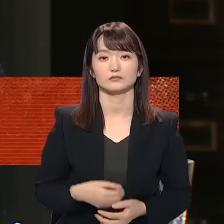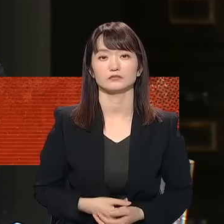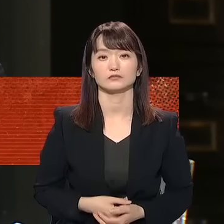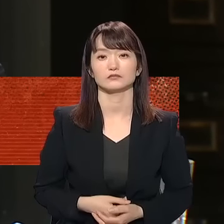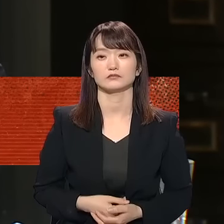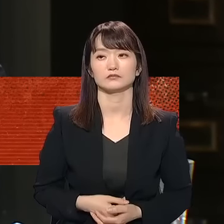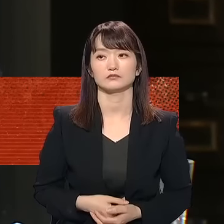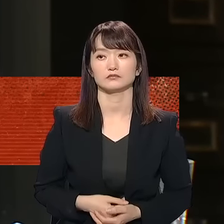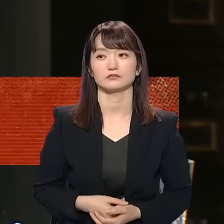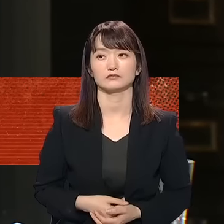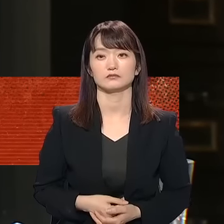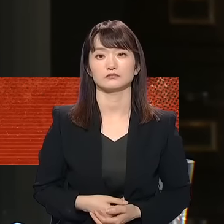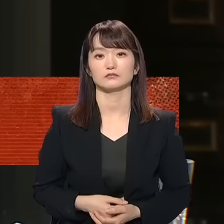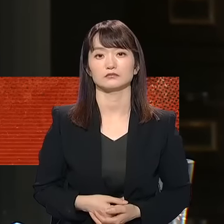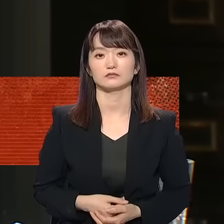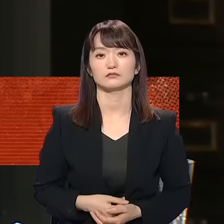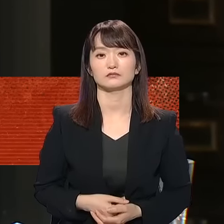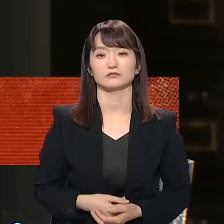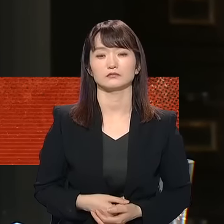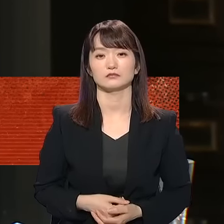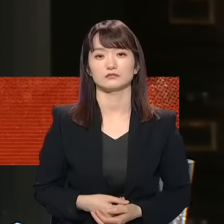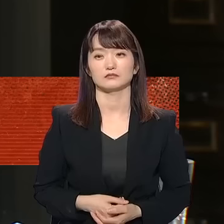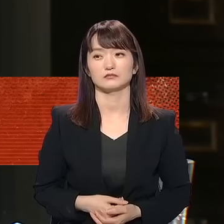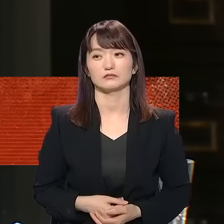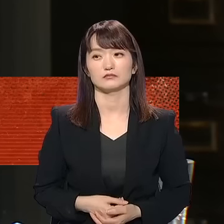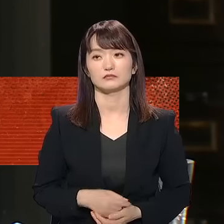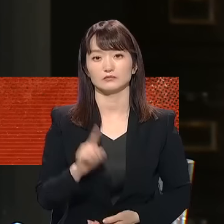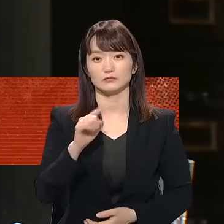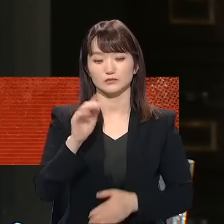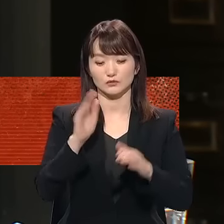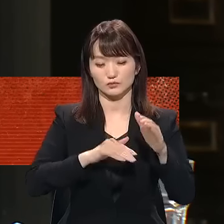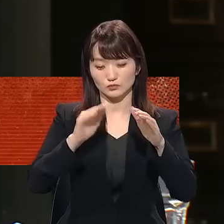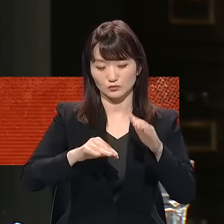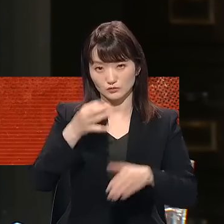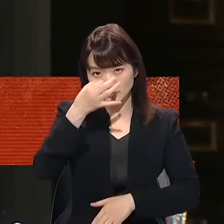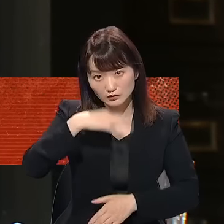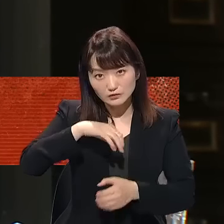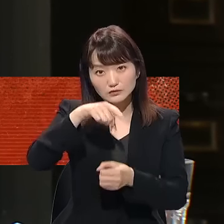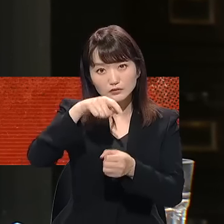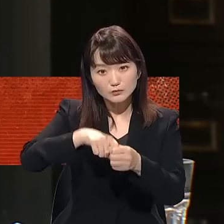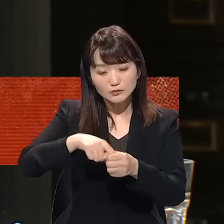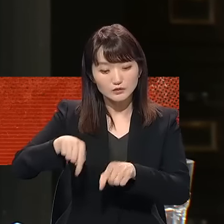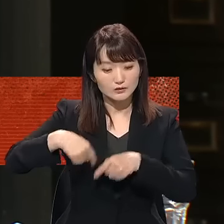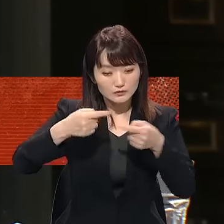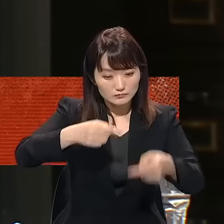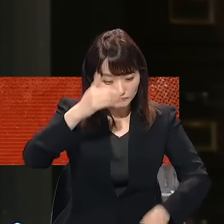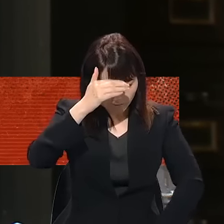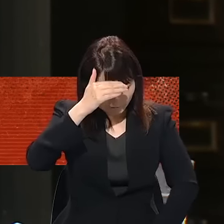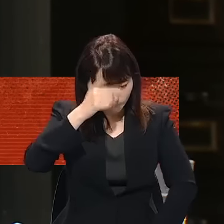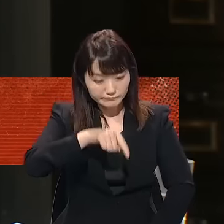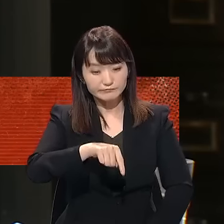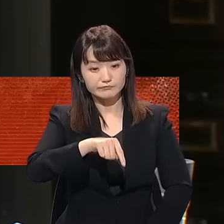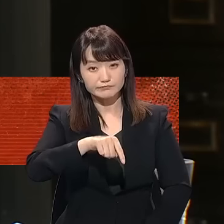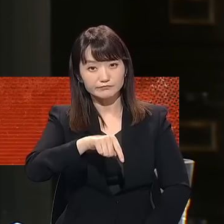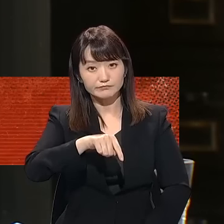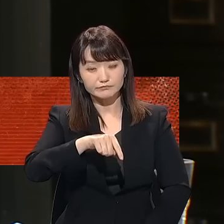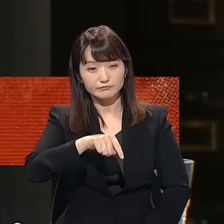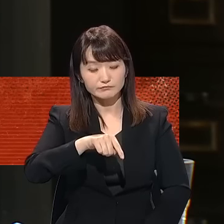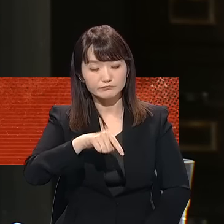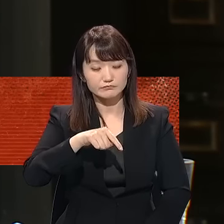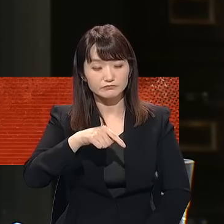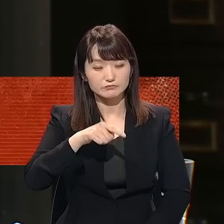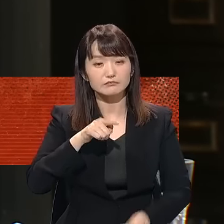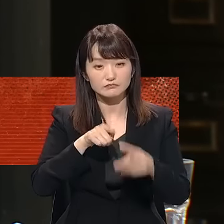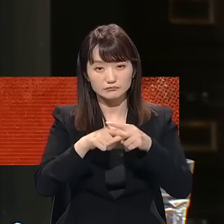어 뭐 그냥 정말 어떤 공익적인 목적을 위해서 참관만 했다 그렇다면 뭐 그럴 수다 있겠다